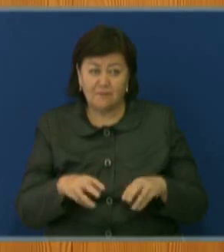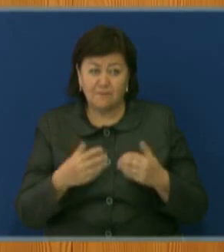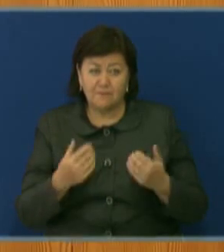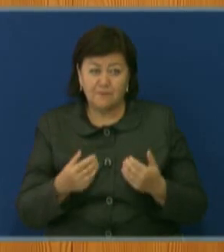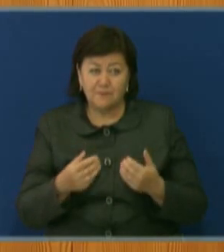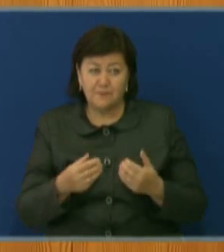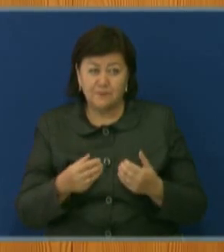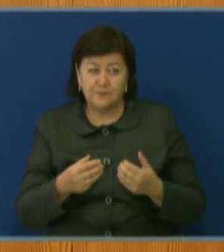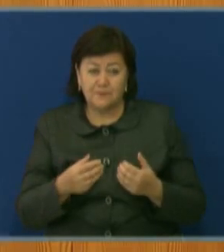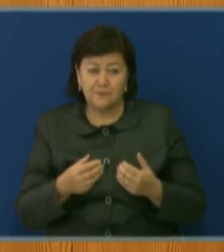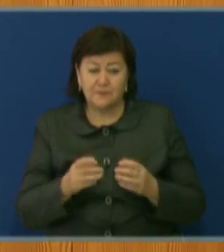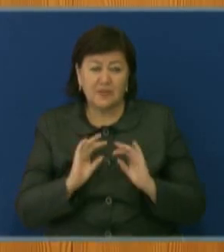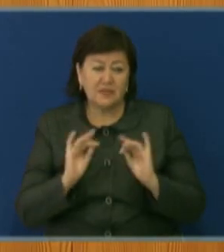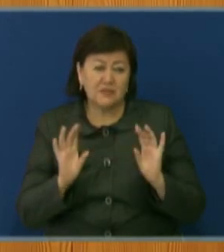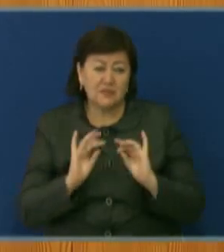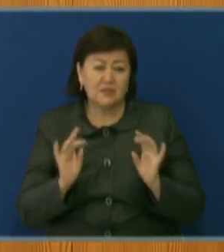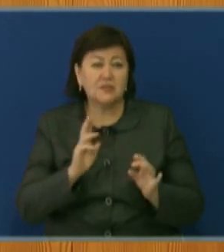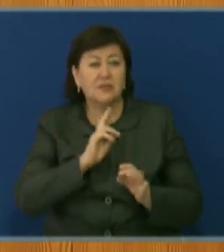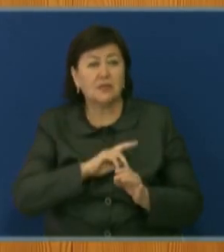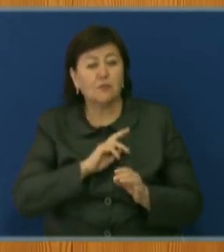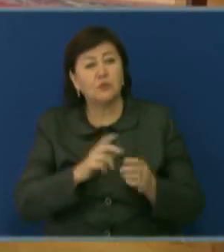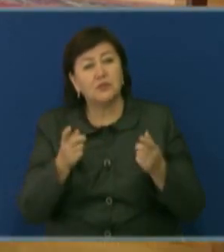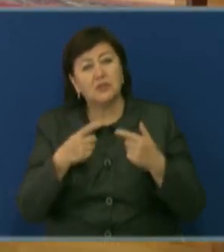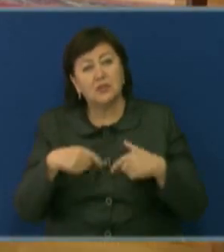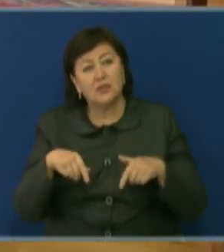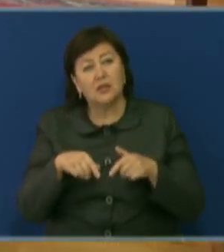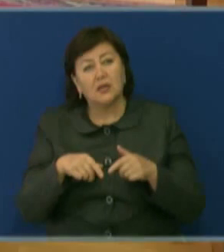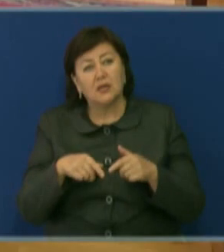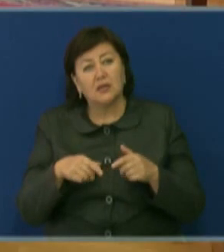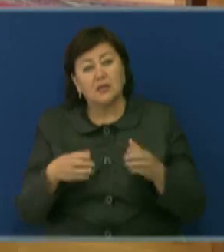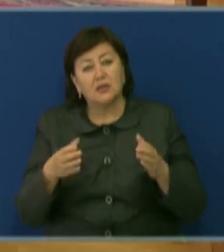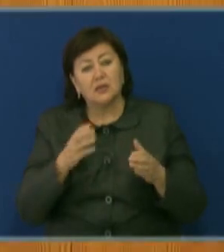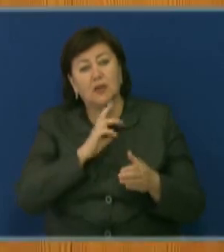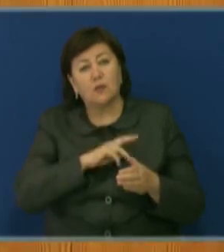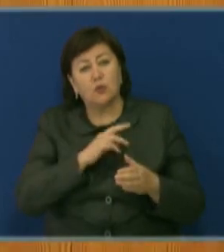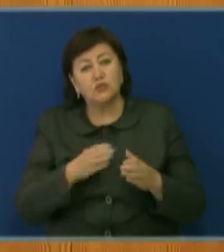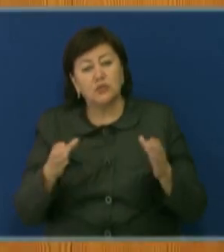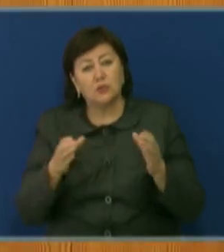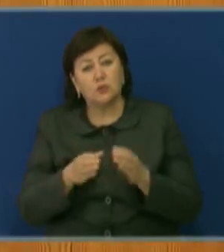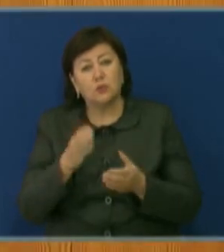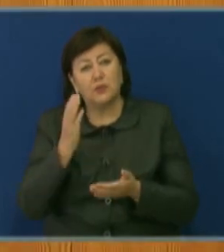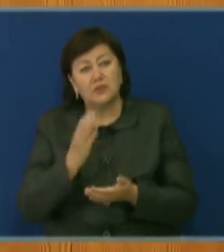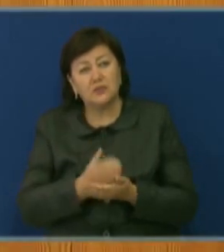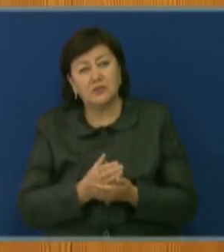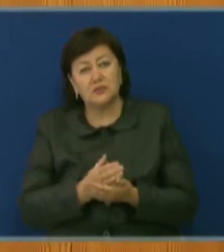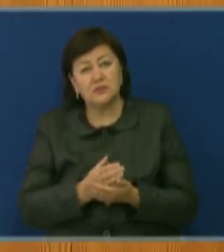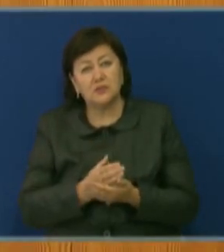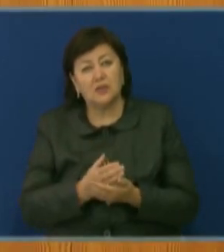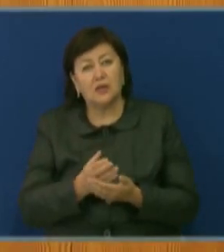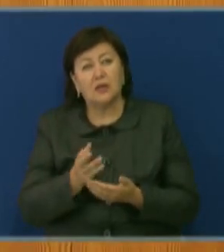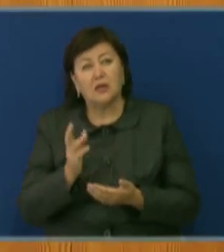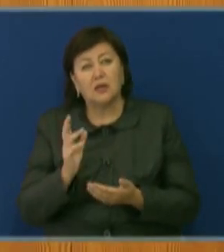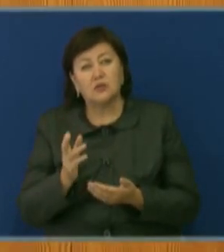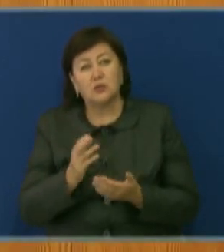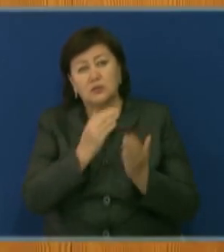товарищества, проводится разъяснительная работа, создана рабочая группа полностью. Те мероприятия, которые запланированы, они выполнены